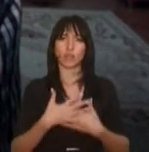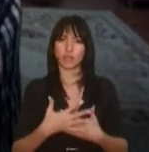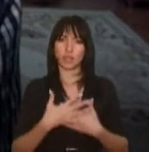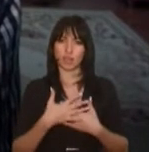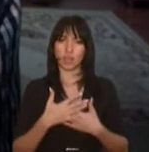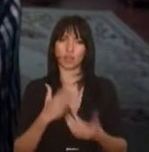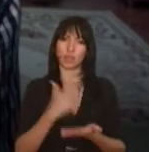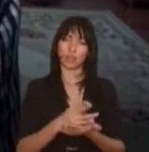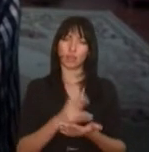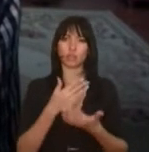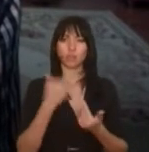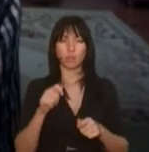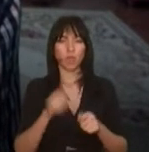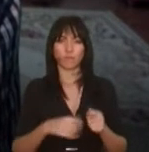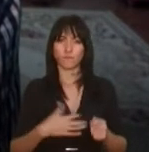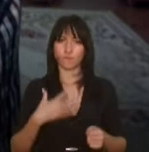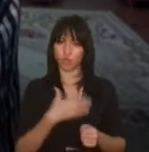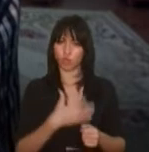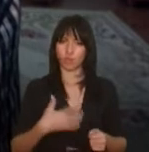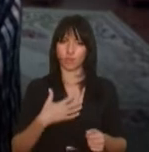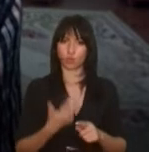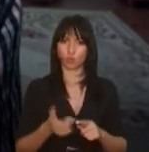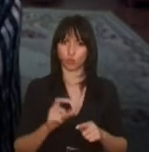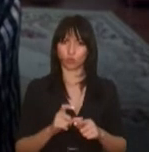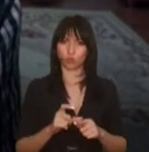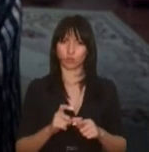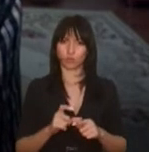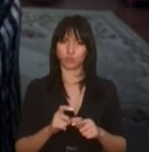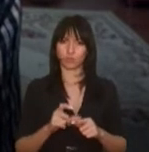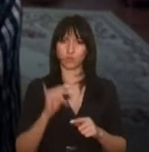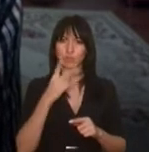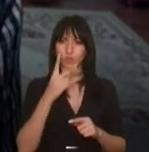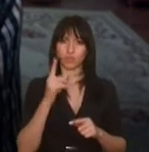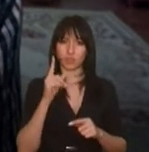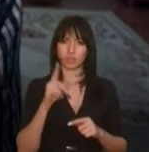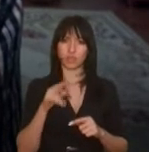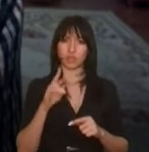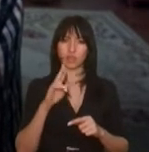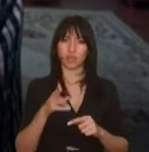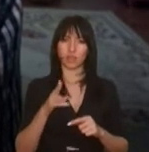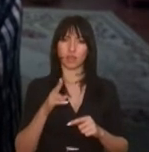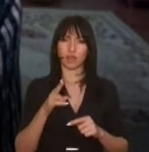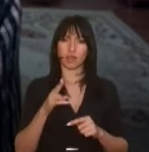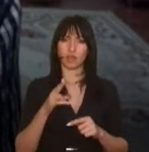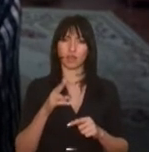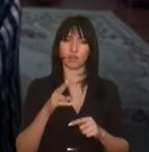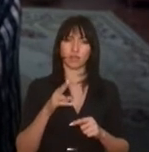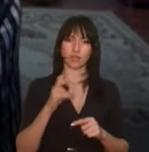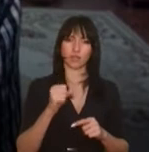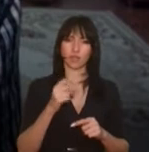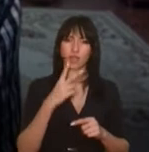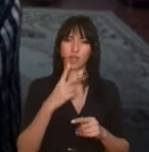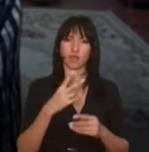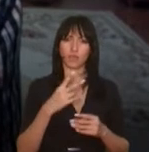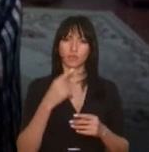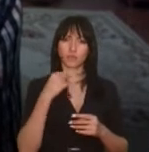можна будь-яким ну, способом, чи подивитися на рухи грудної клітини, чи